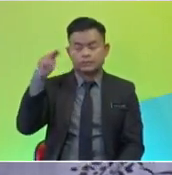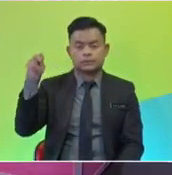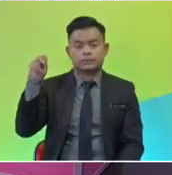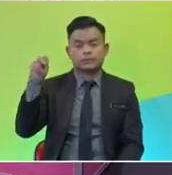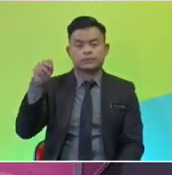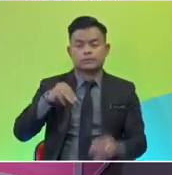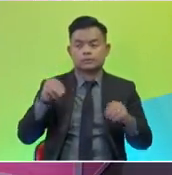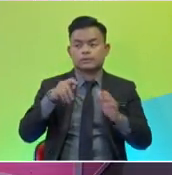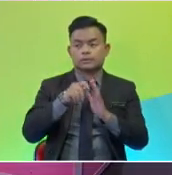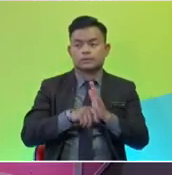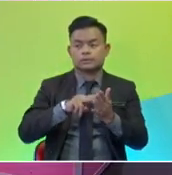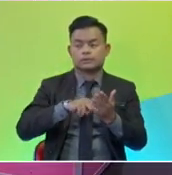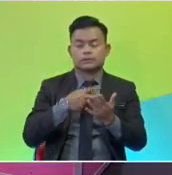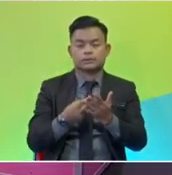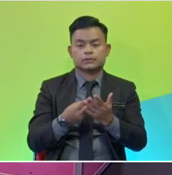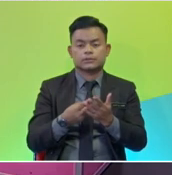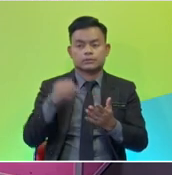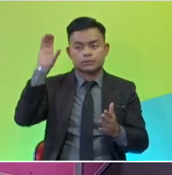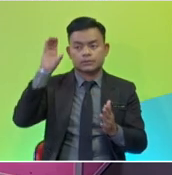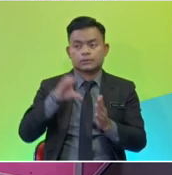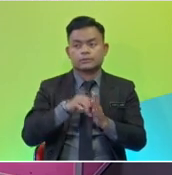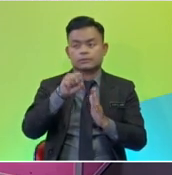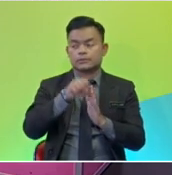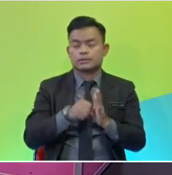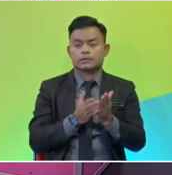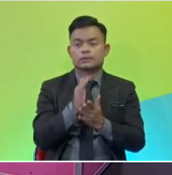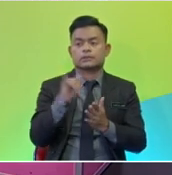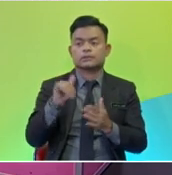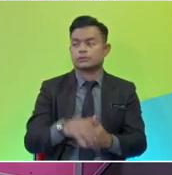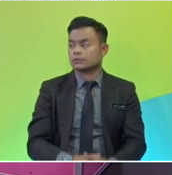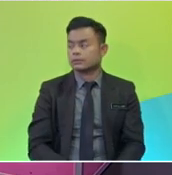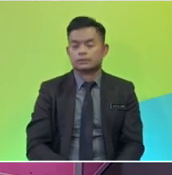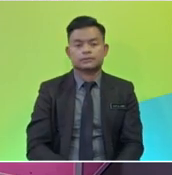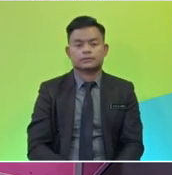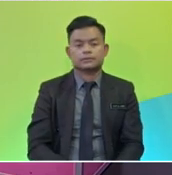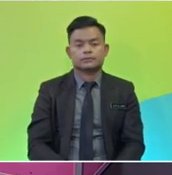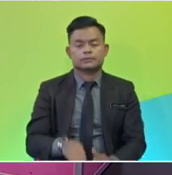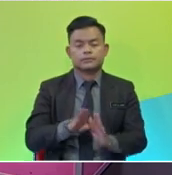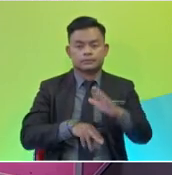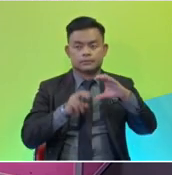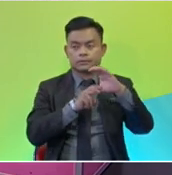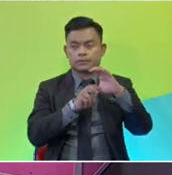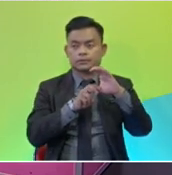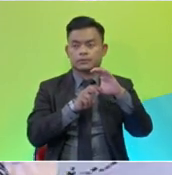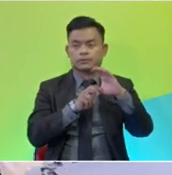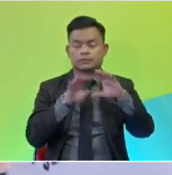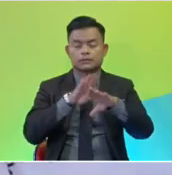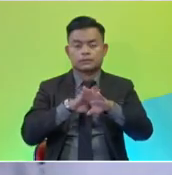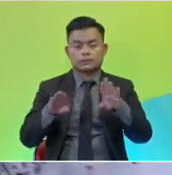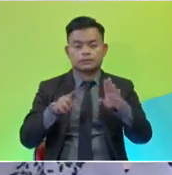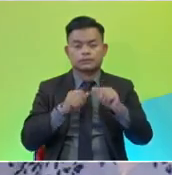okey okey gambar yang seterusnya Abang akman Oh menaiki yang ni bergayut pada kerangka gayut tanpa mengikut